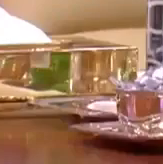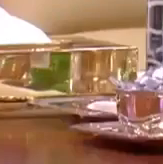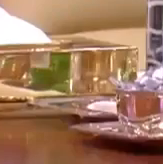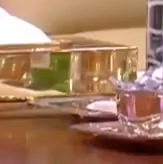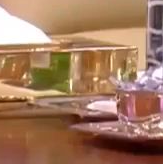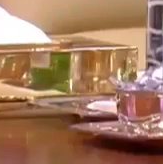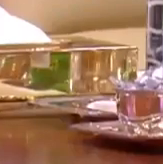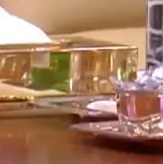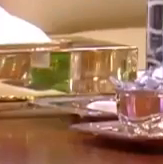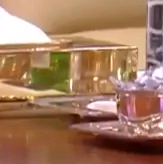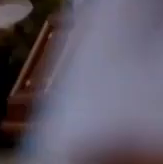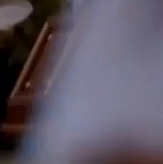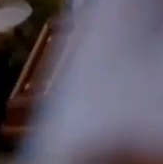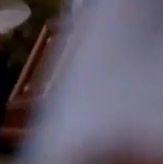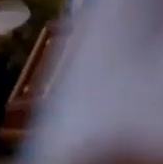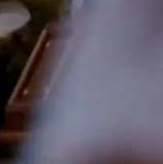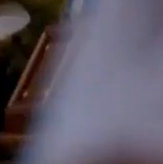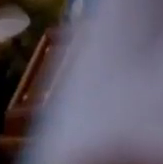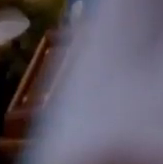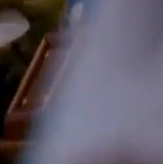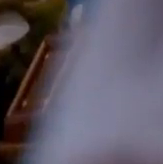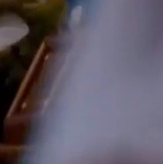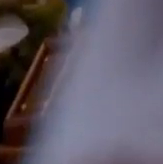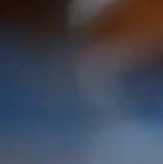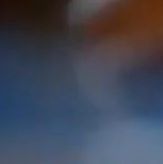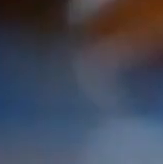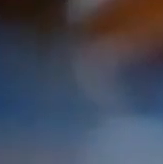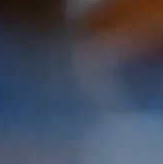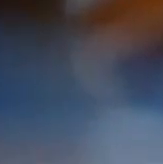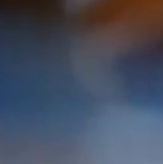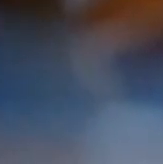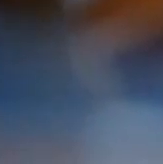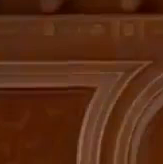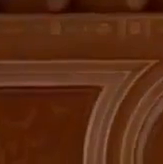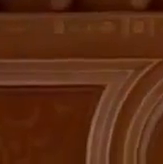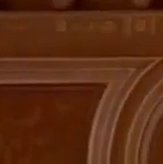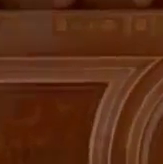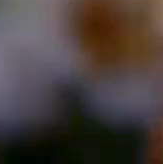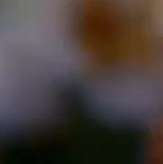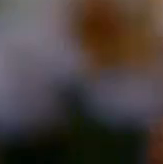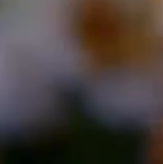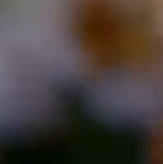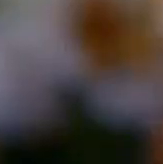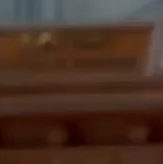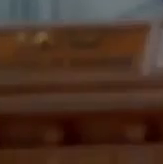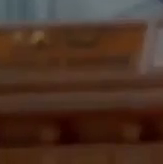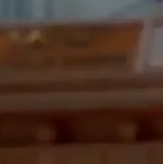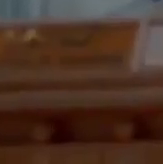إن مصر تجدد عهدها معكم بأن تكون في القلب من كل جهد، يهدف لإعادة الحياة إلى